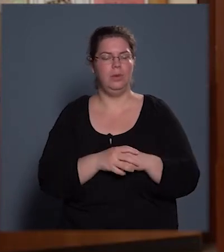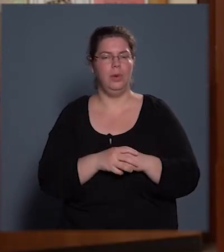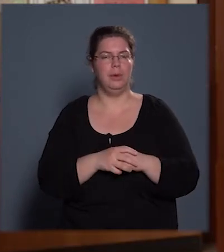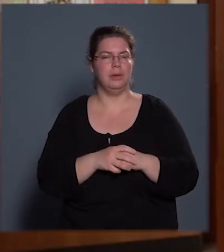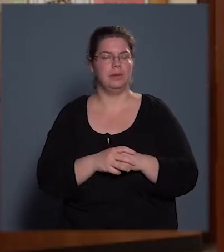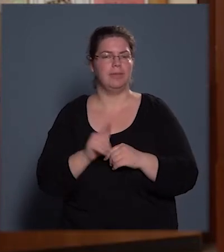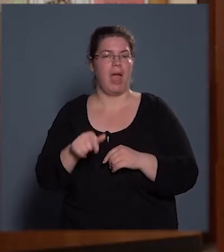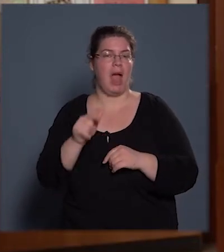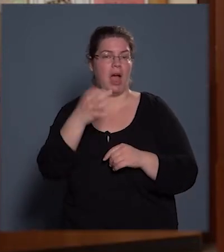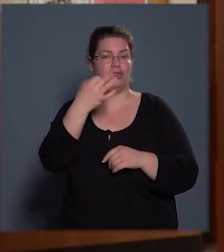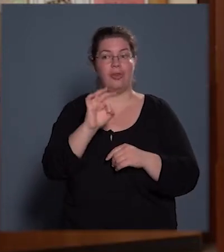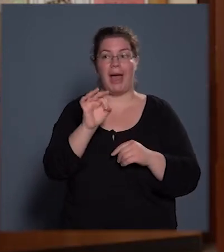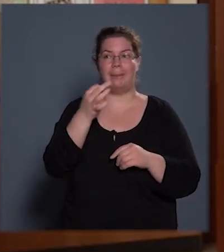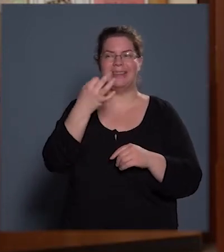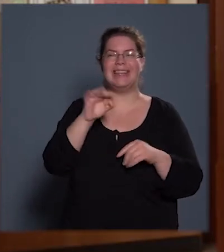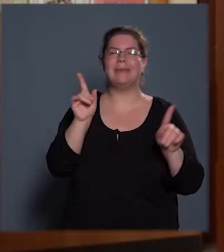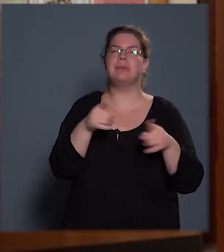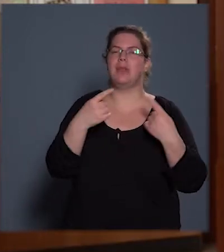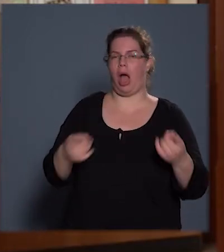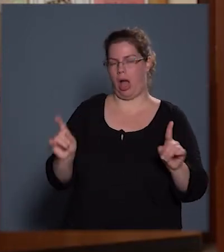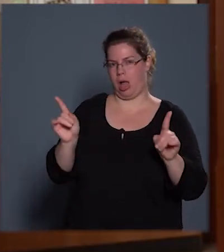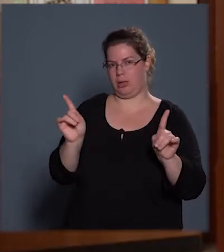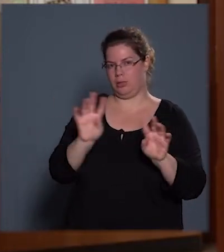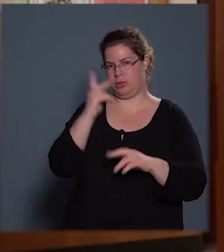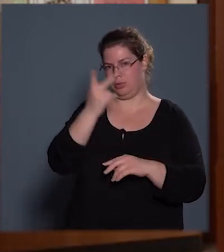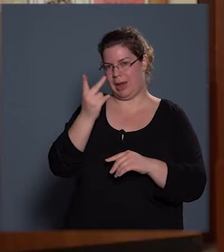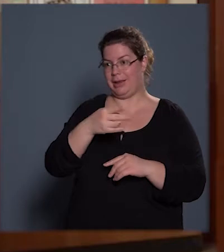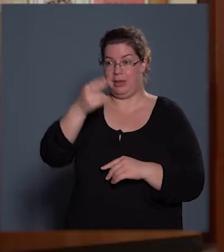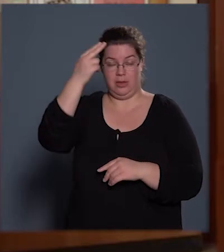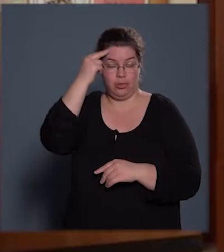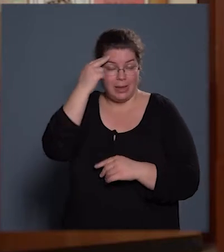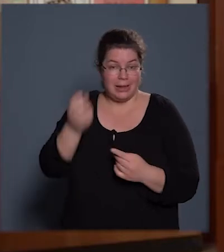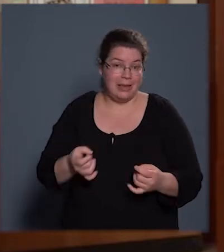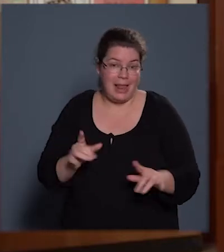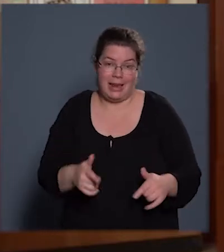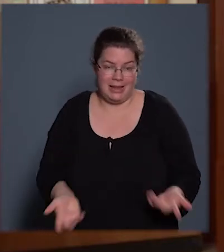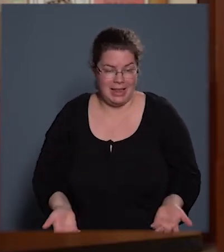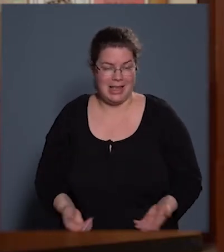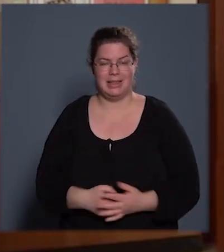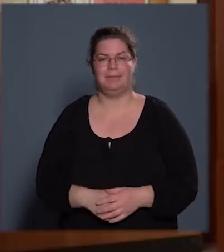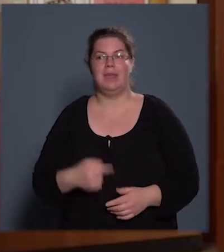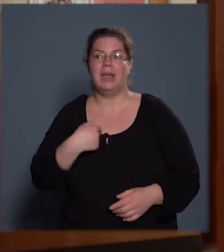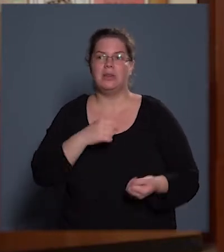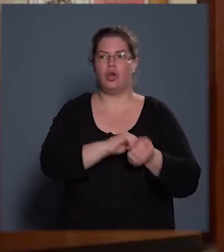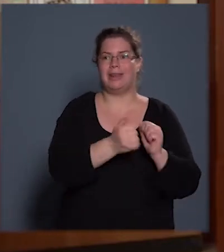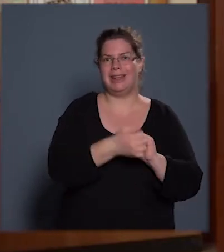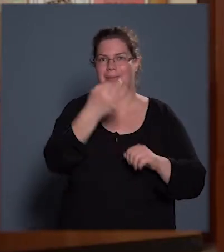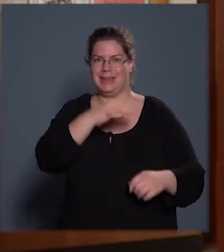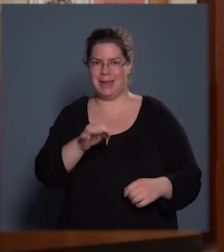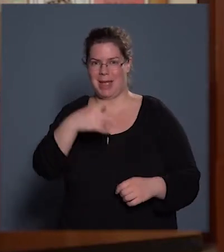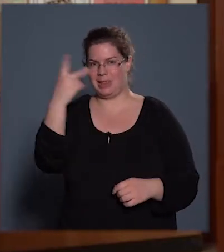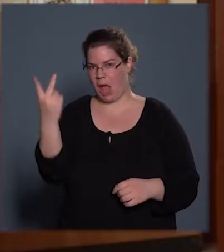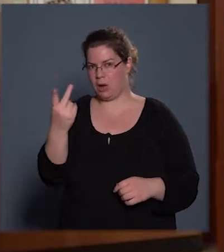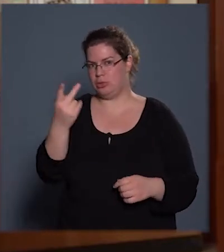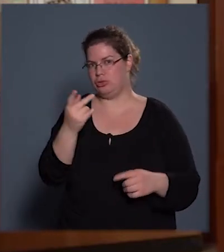a sváb népdalkultúrának az ismerete az elengedhetetlen. Én ugyan történelmi német szakos tanár vagyok, tehát így németül